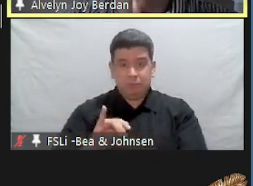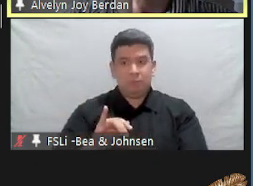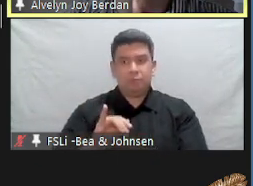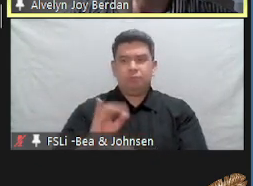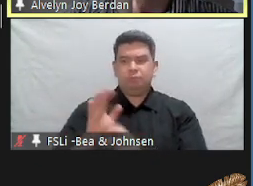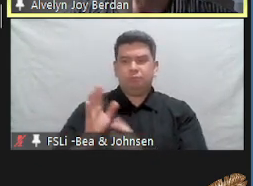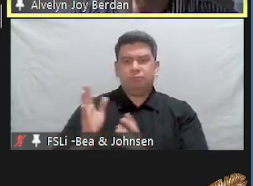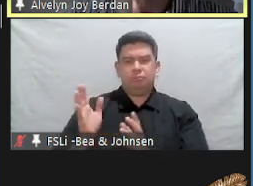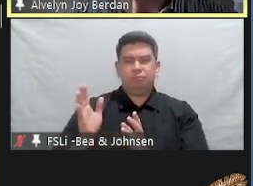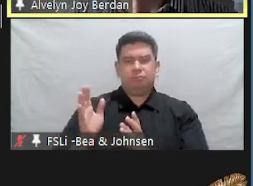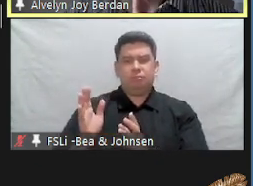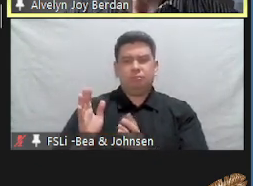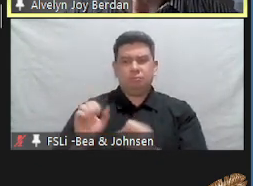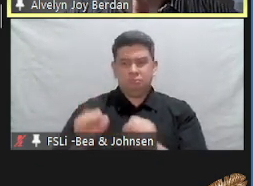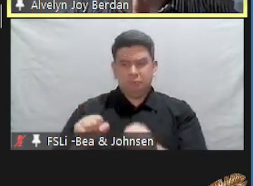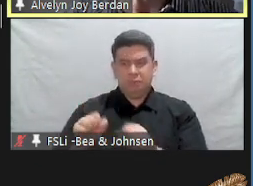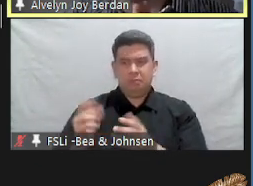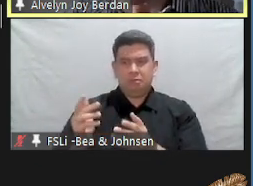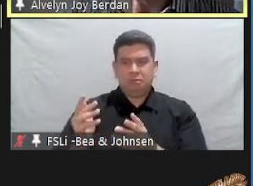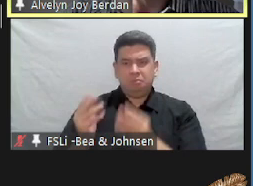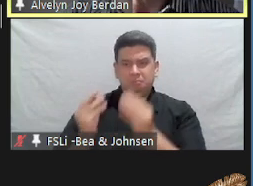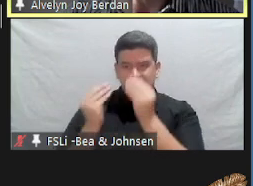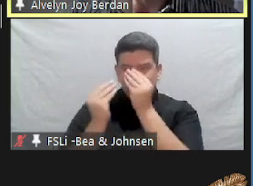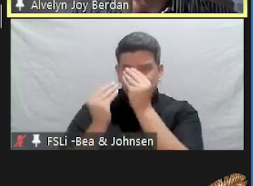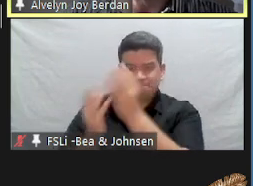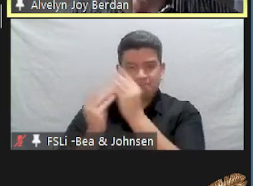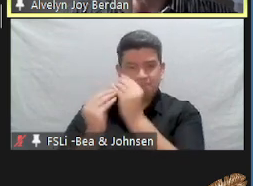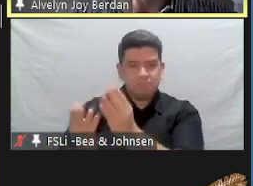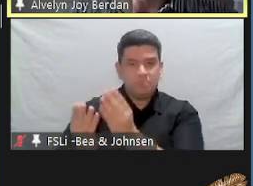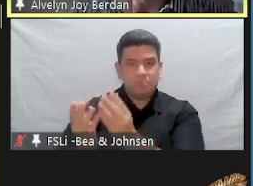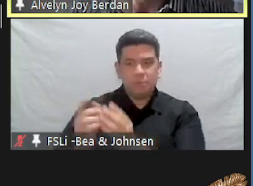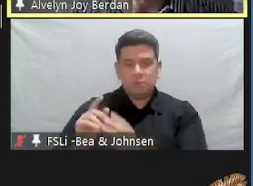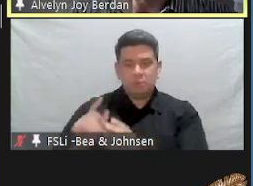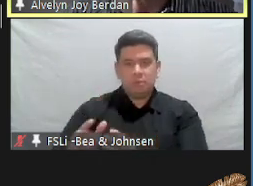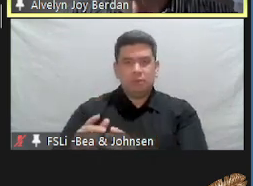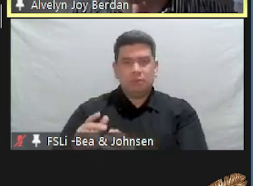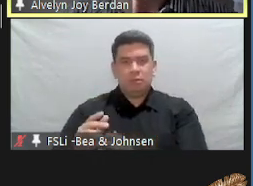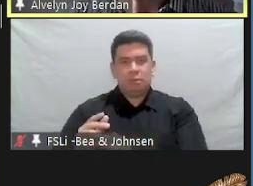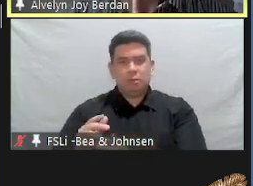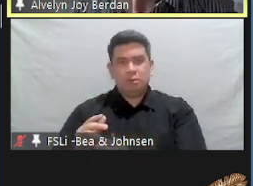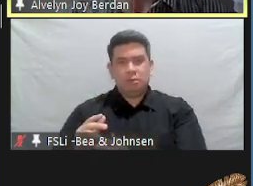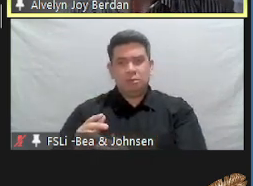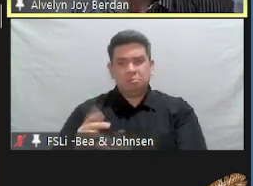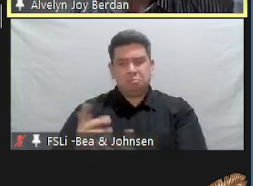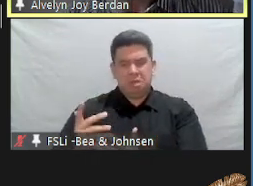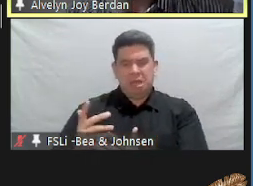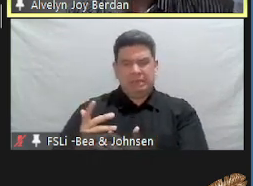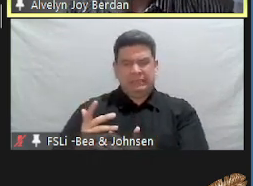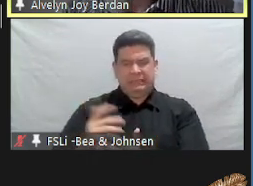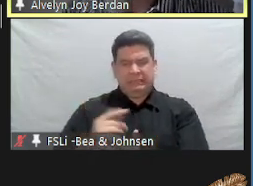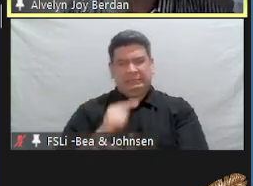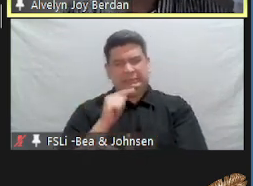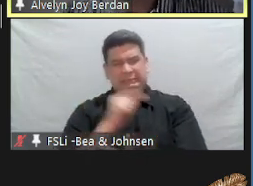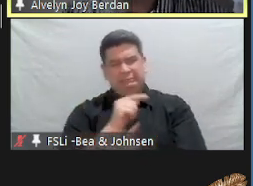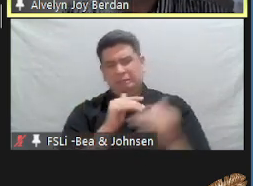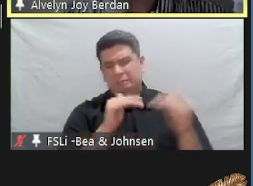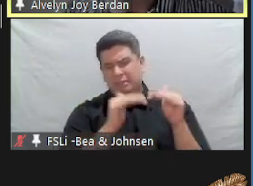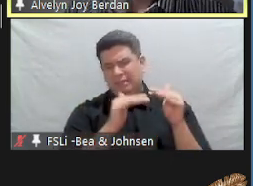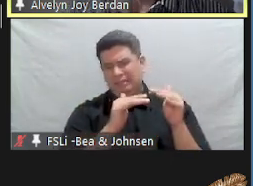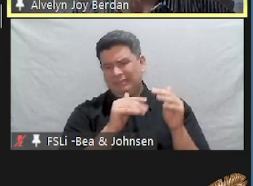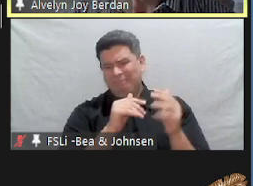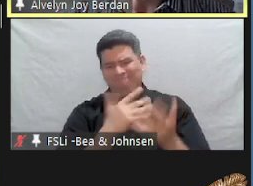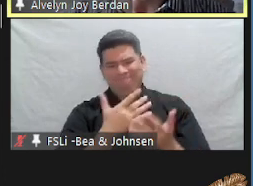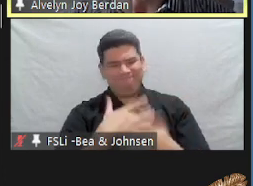ngayon sa pag-uusap na ito, pwede niyong ipaabot ano ang inyong mga hindi nagustuhan o syempre rin at mga